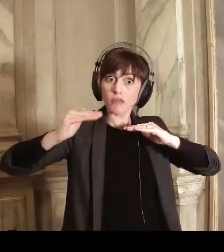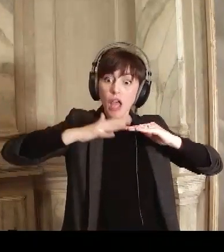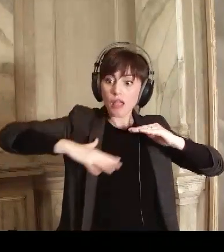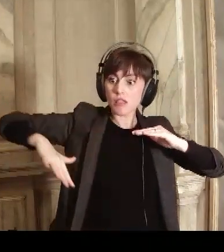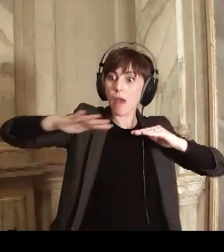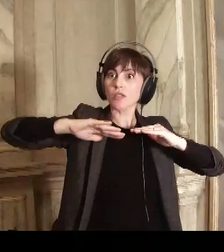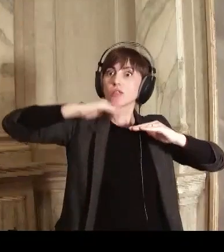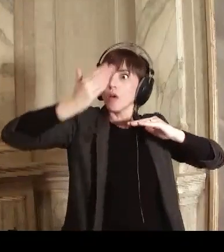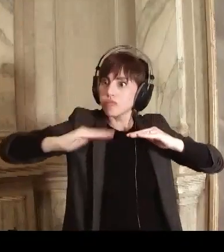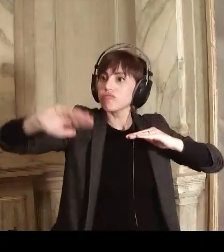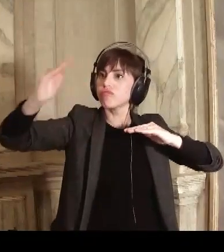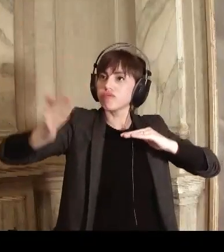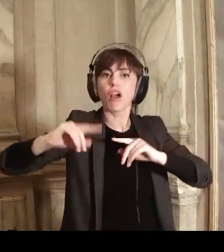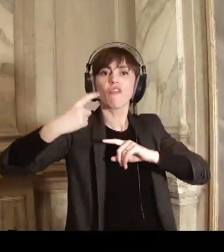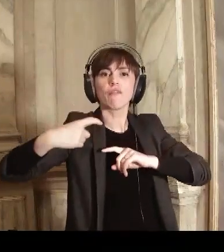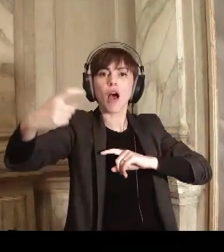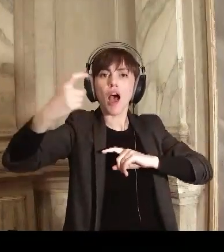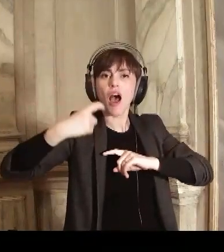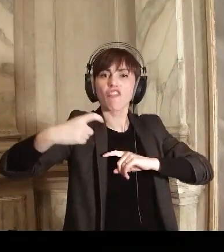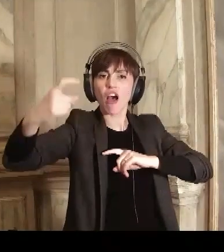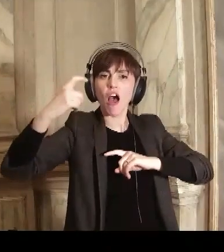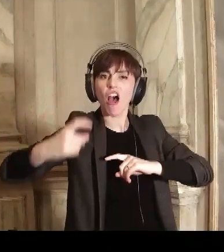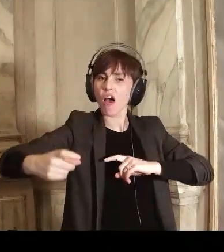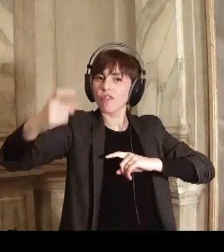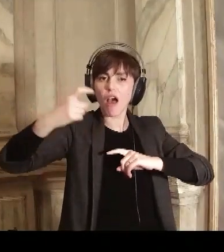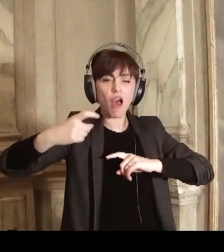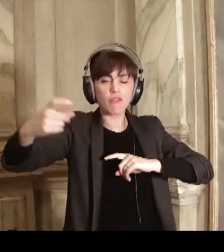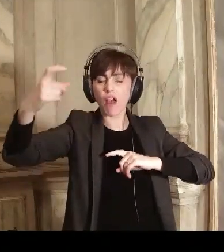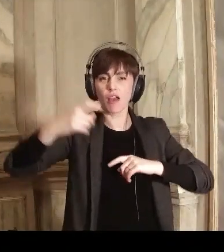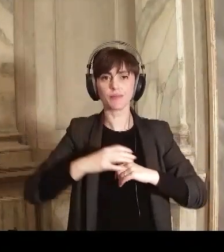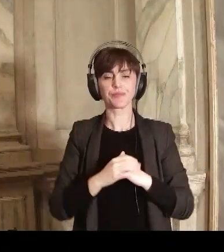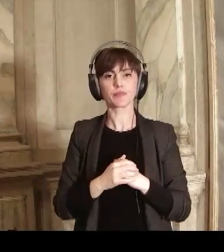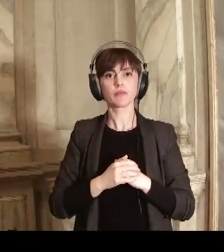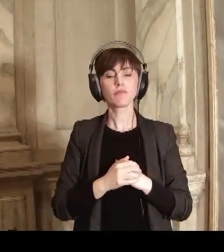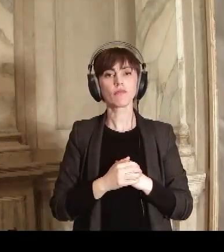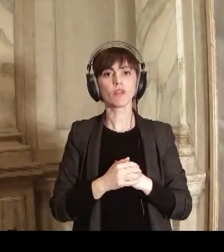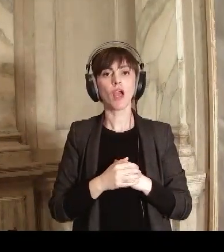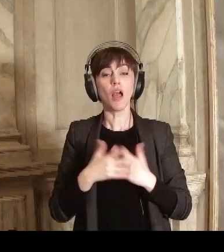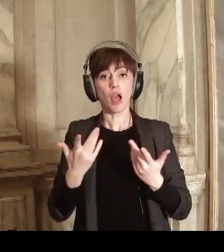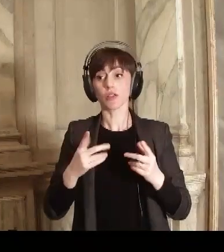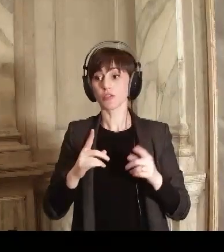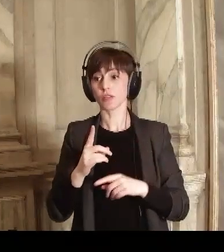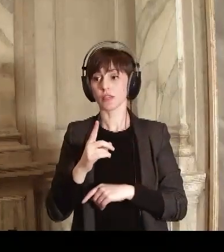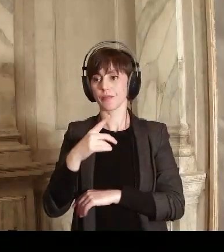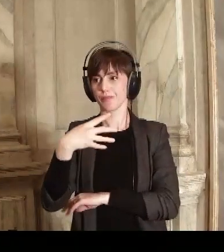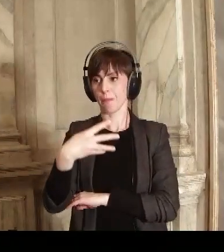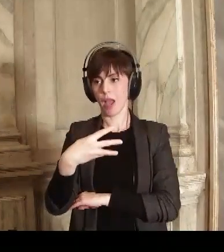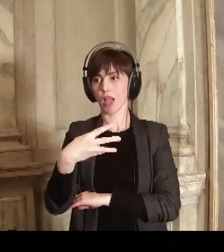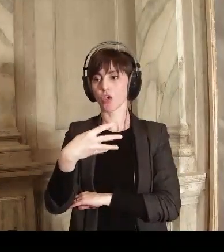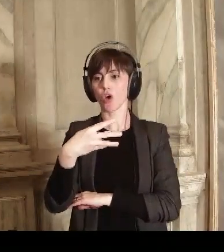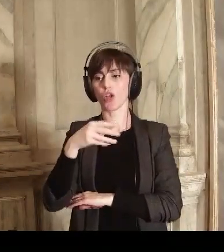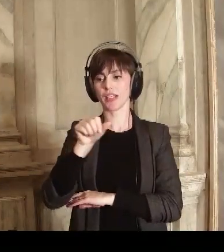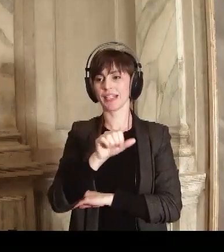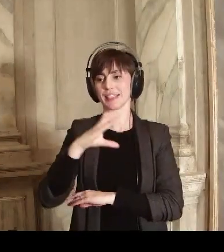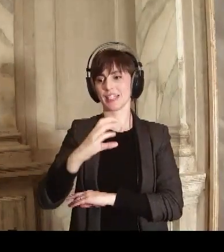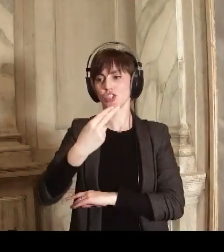segnale. E Marco Schmickler, compositore tedesco di musica elettronica, presenta Glockenblut Spectre Santa